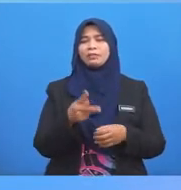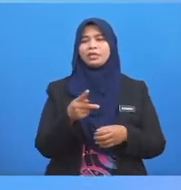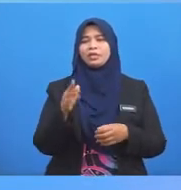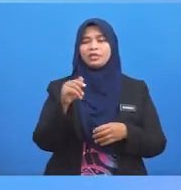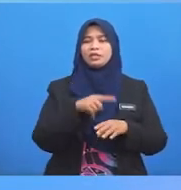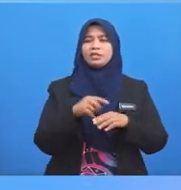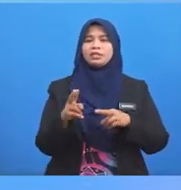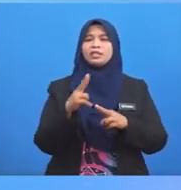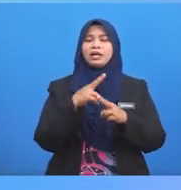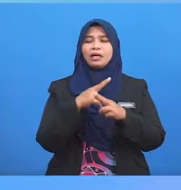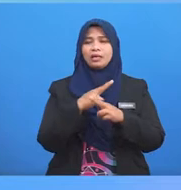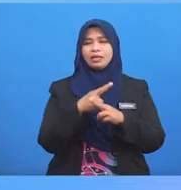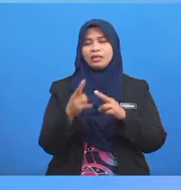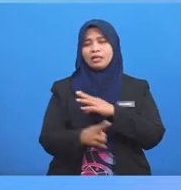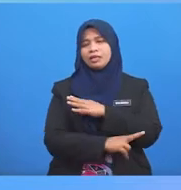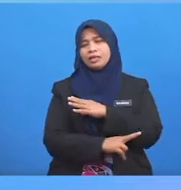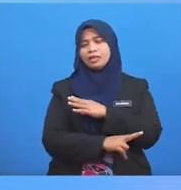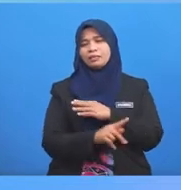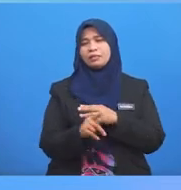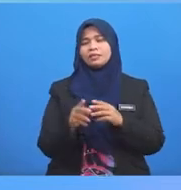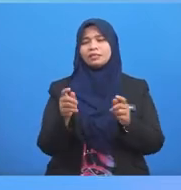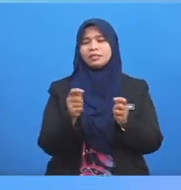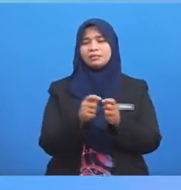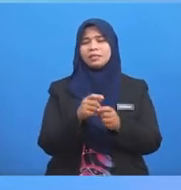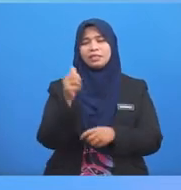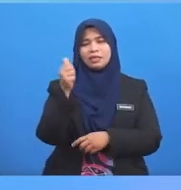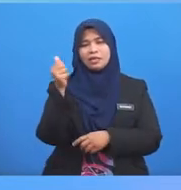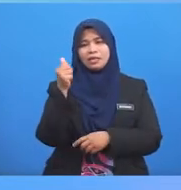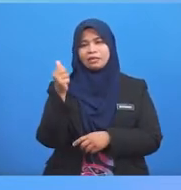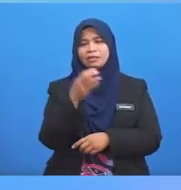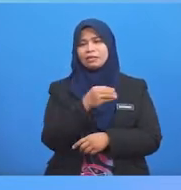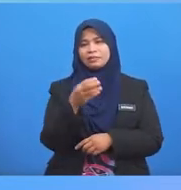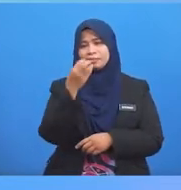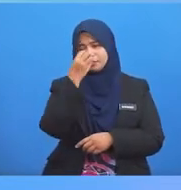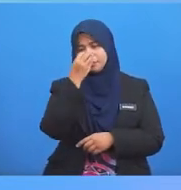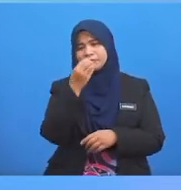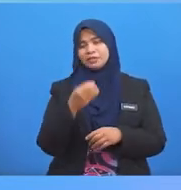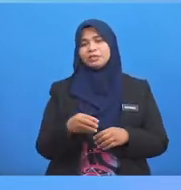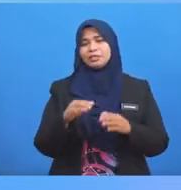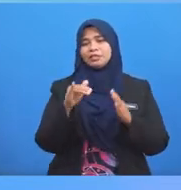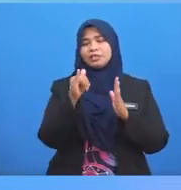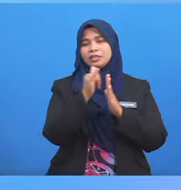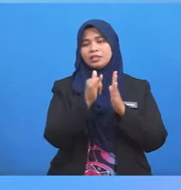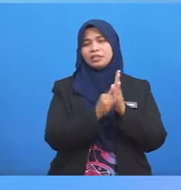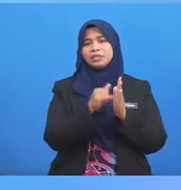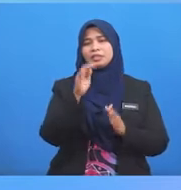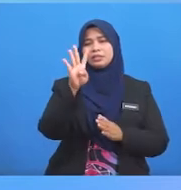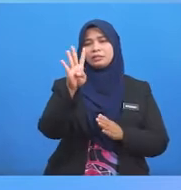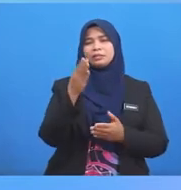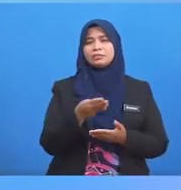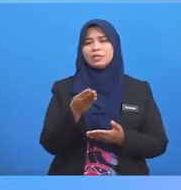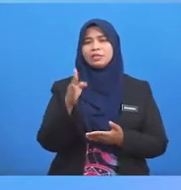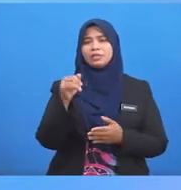diharamkan dalam Islam seperti arak dan khinzir. Syarat keempat pula, barang yang